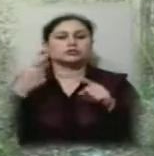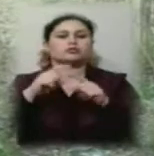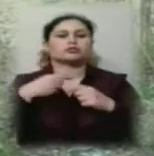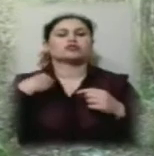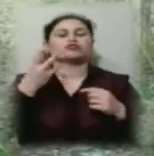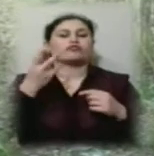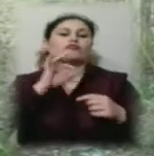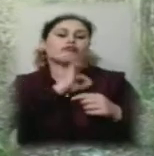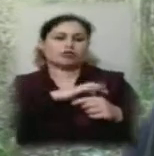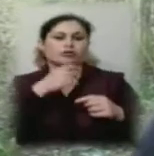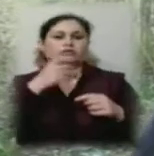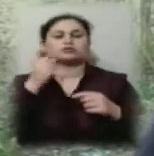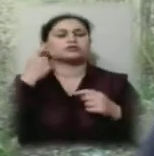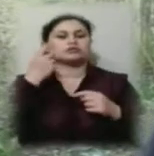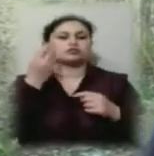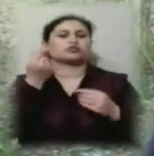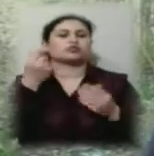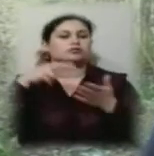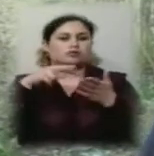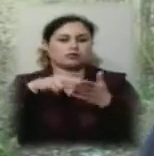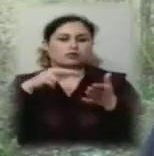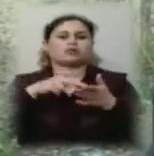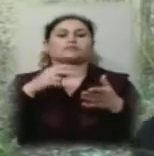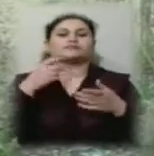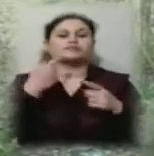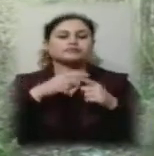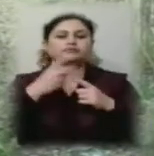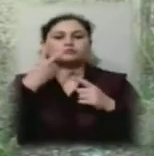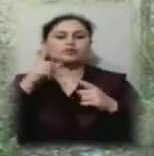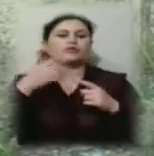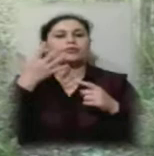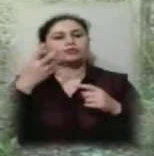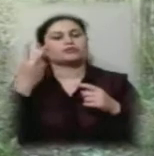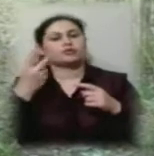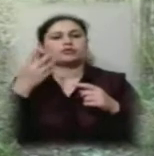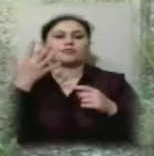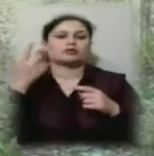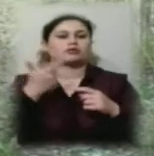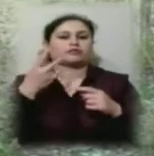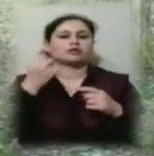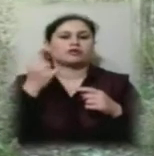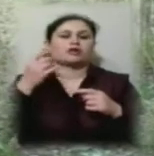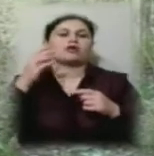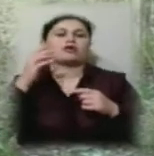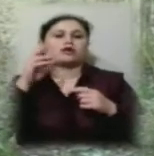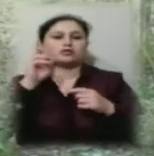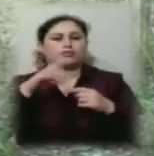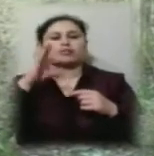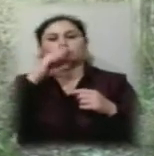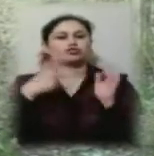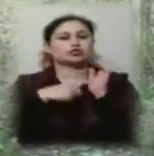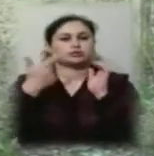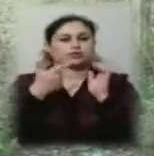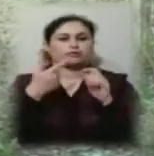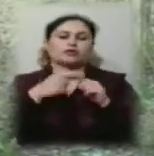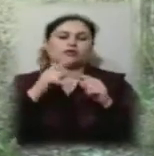точки зору вартості проїзду. Два з половиною на два рази – це 5 гривень, а маршрутці – 6. Крім того, я